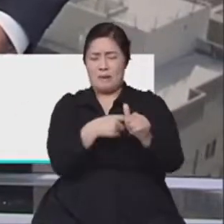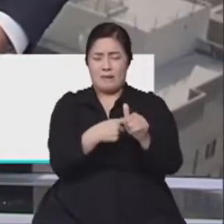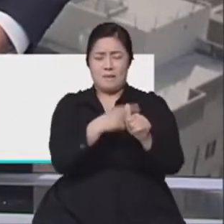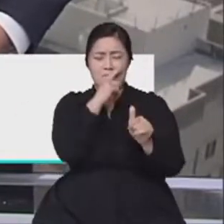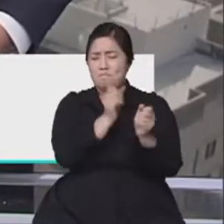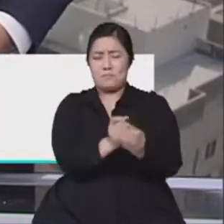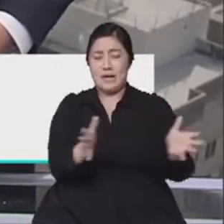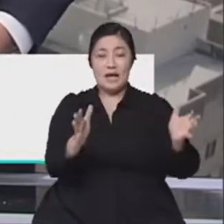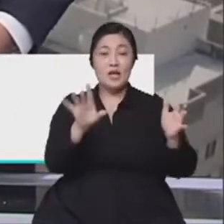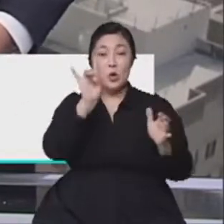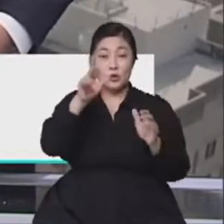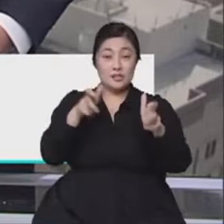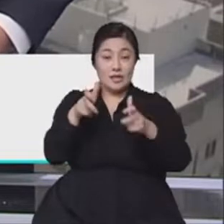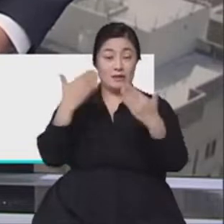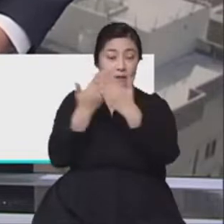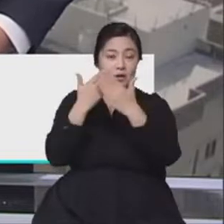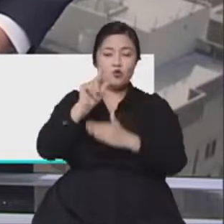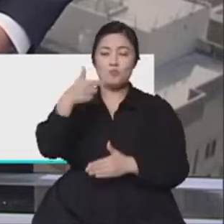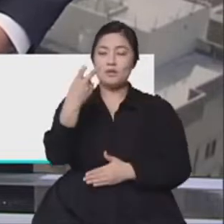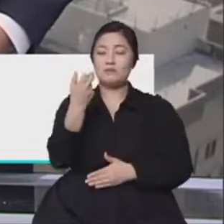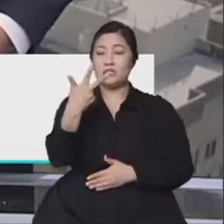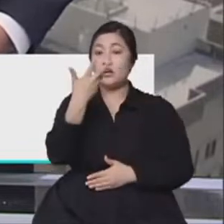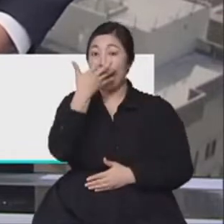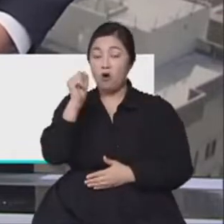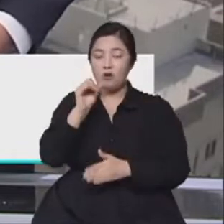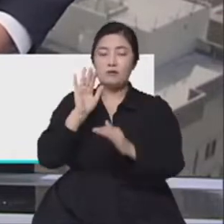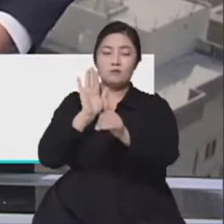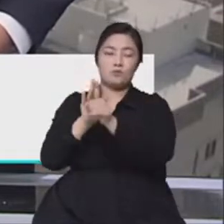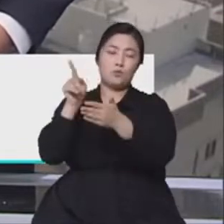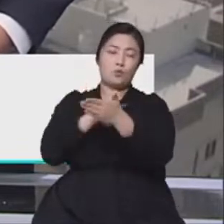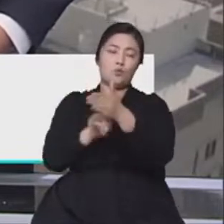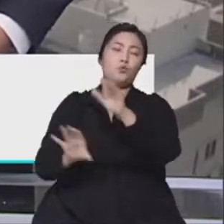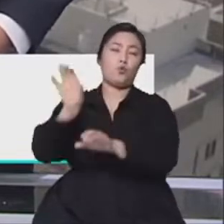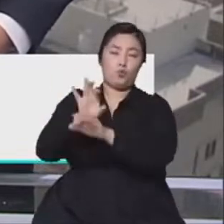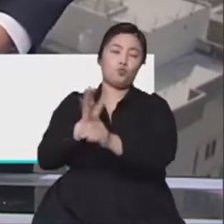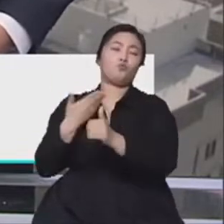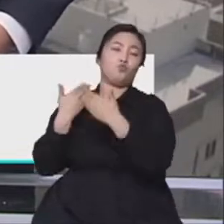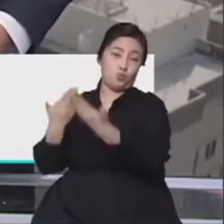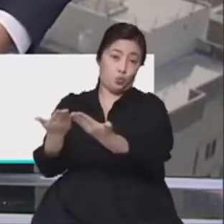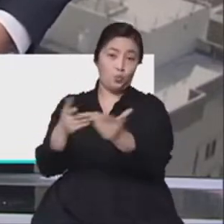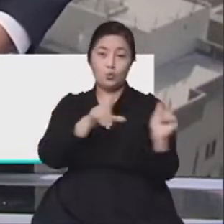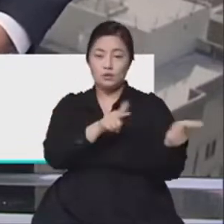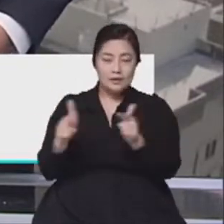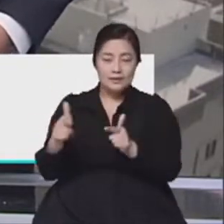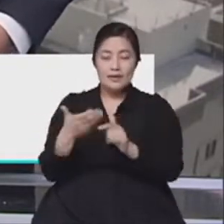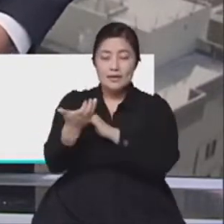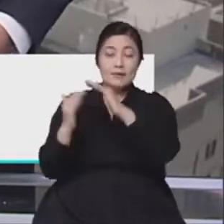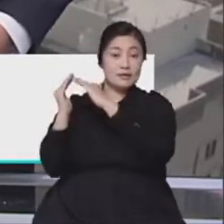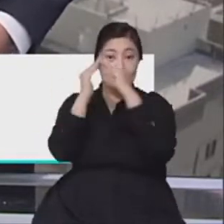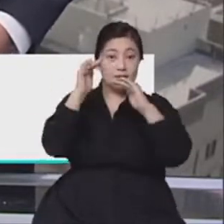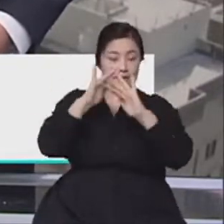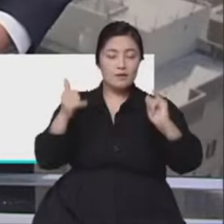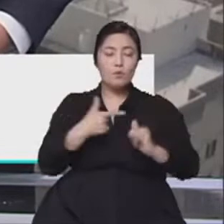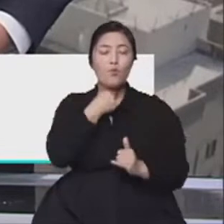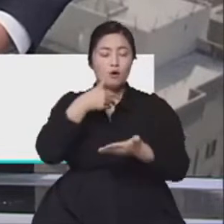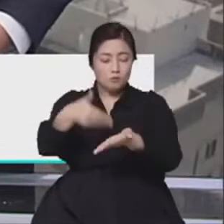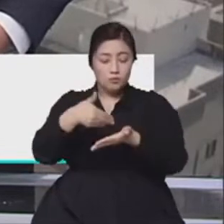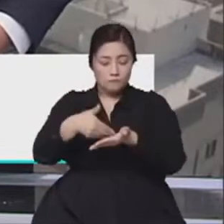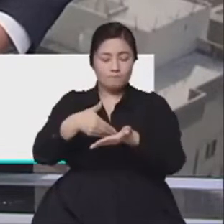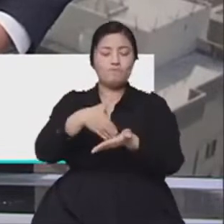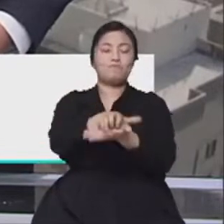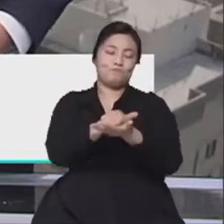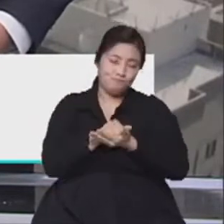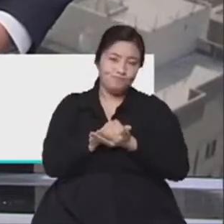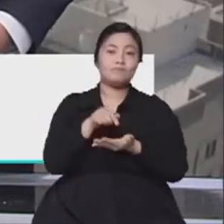잇따르자 현대산업개발이 627억 원의 입주 지원 배상금을 추가로 지급하기로 하는 등 예비 입주자들의 요구를 상당 부분